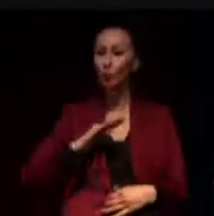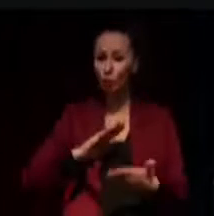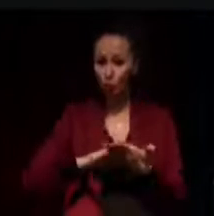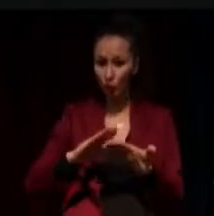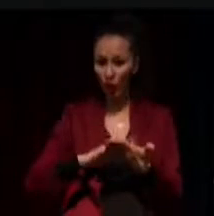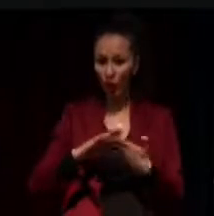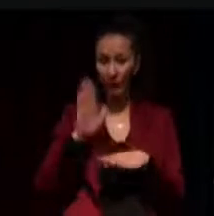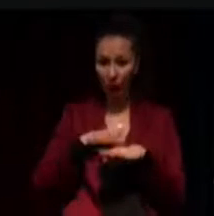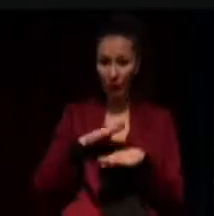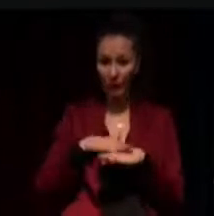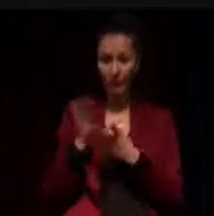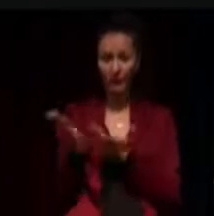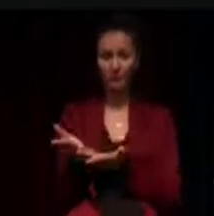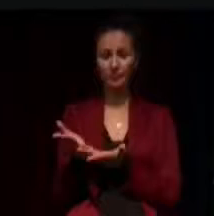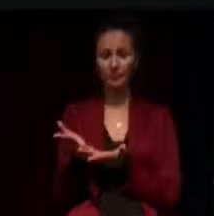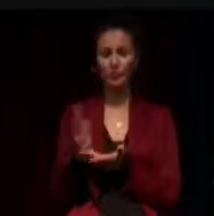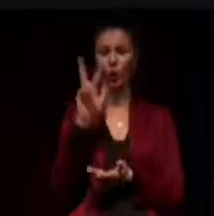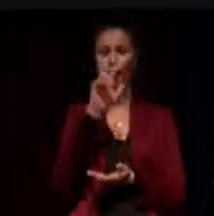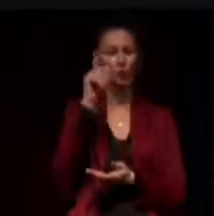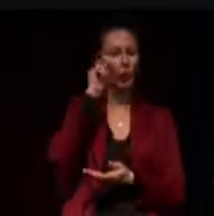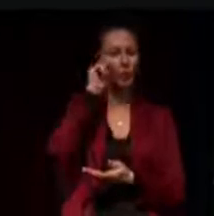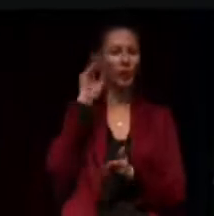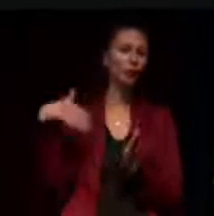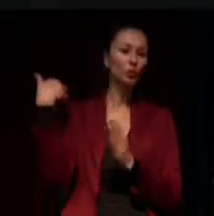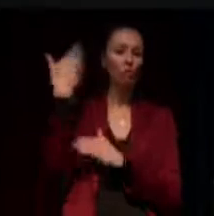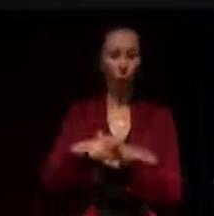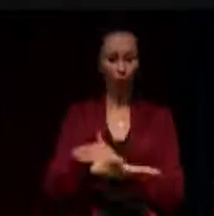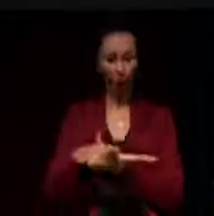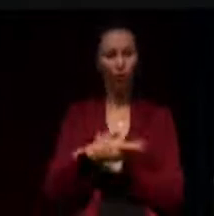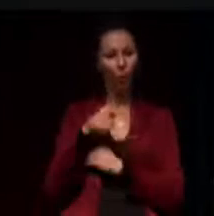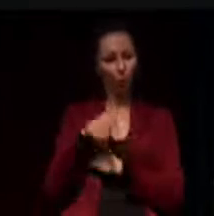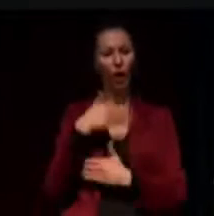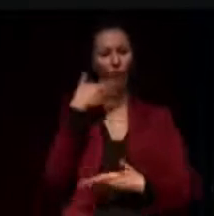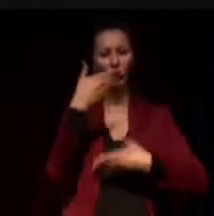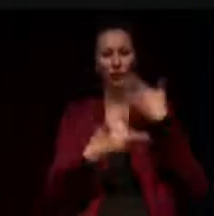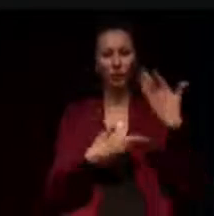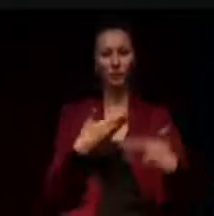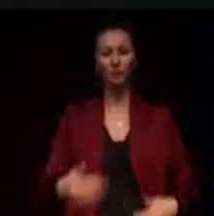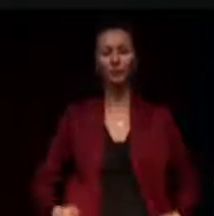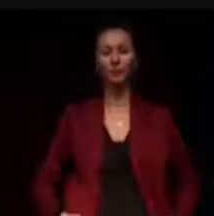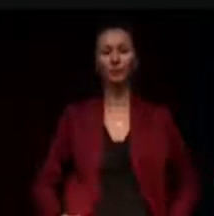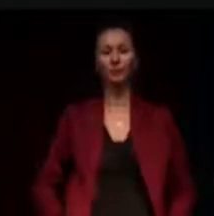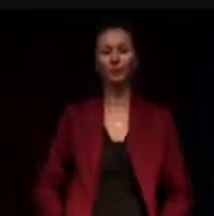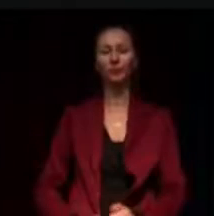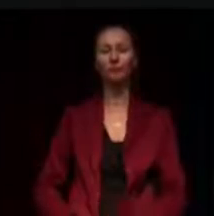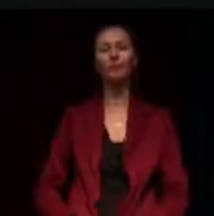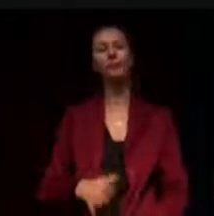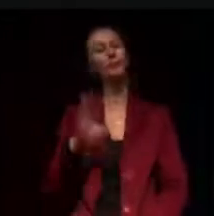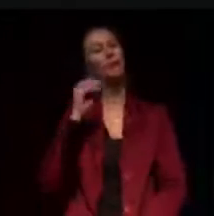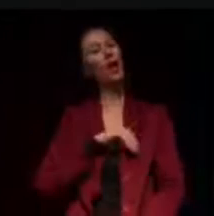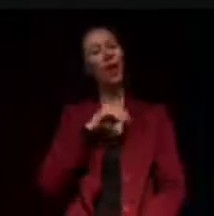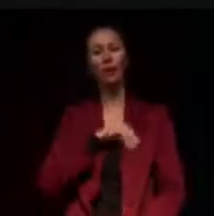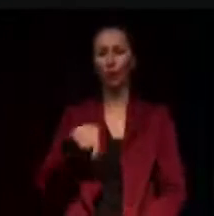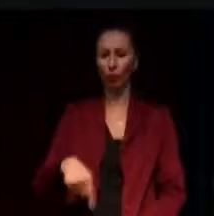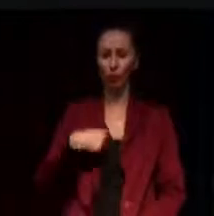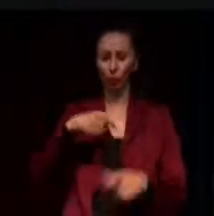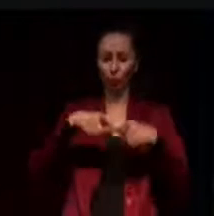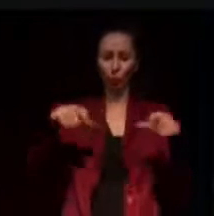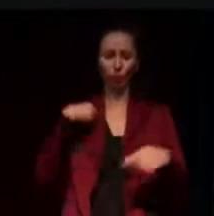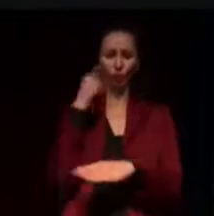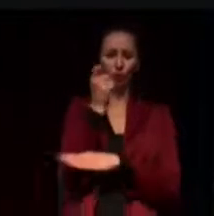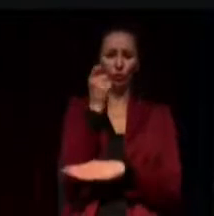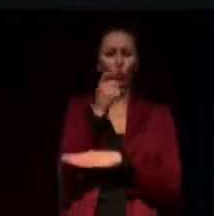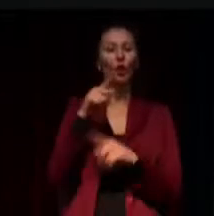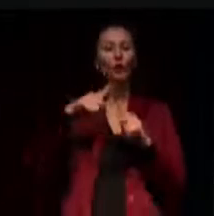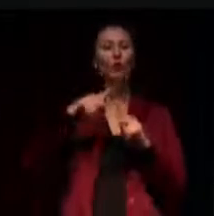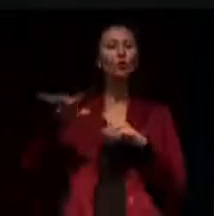düzenleme yapıldı mı? 30 Ekim'den sonraya geleceğiz, onu da anlatacağız arkadaşlar. Herhalde bu kürsüden ben İzmir'de